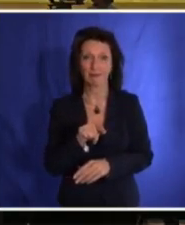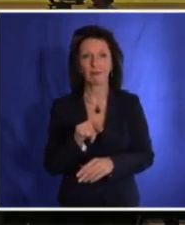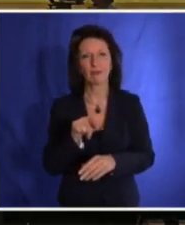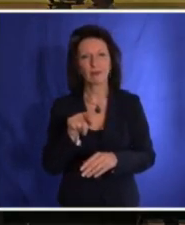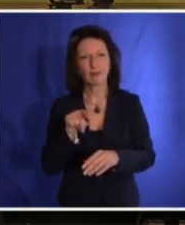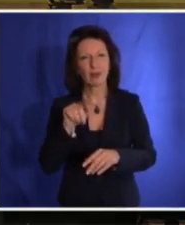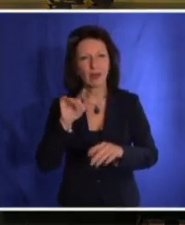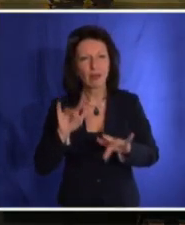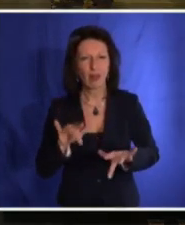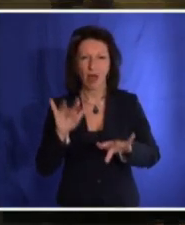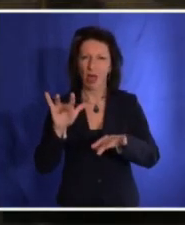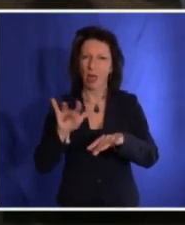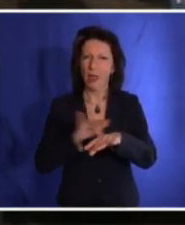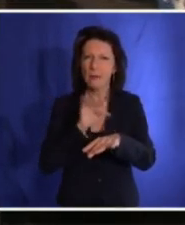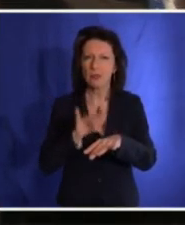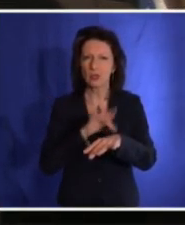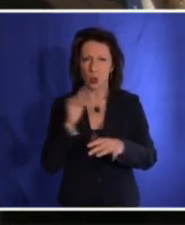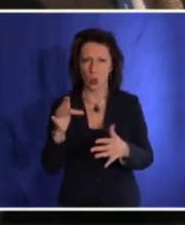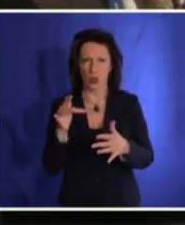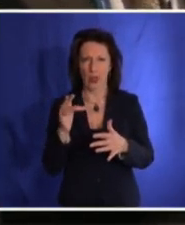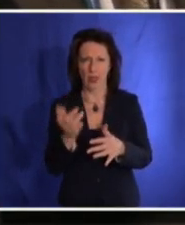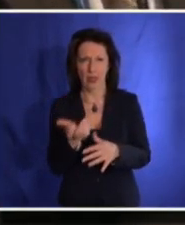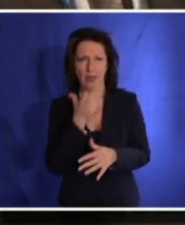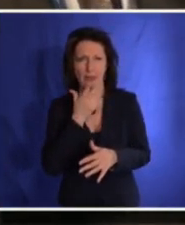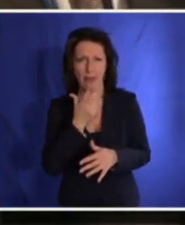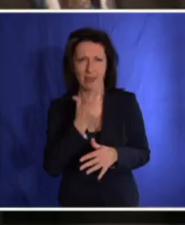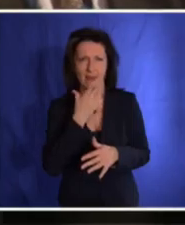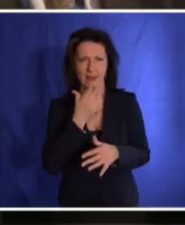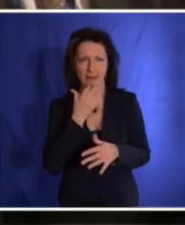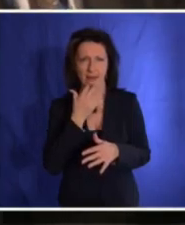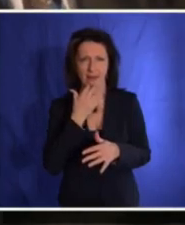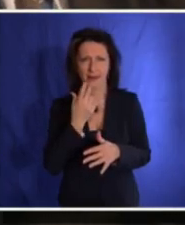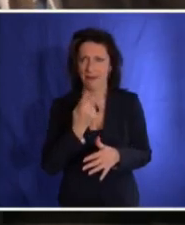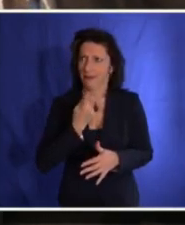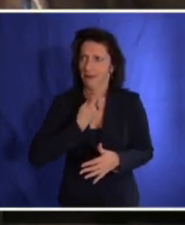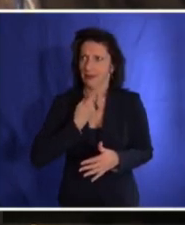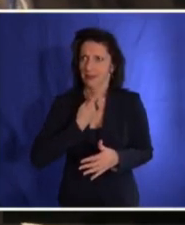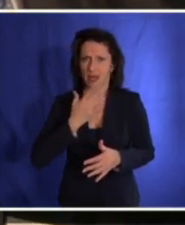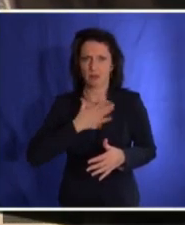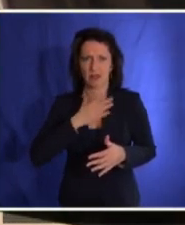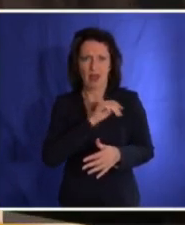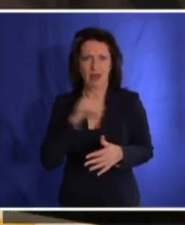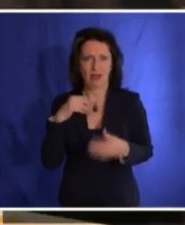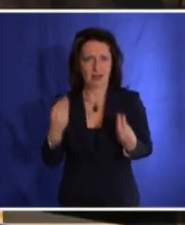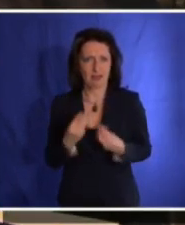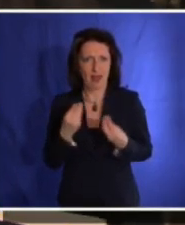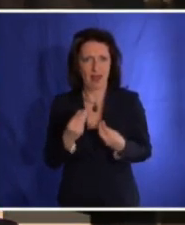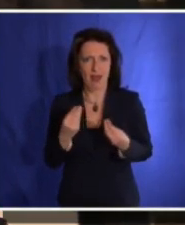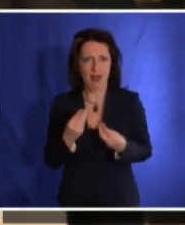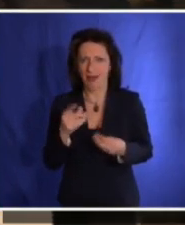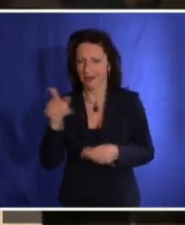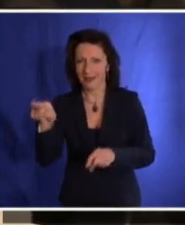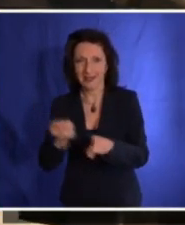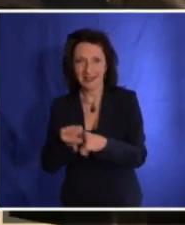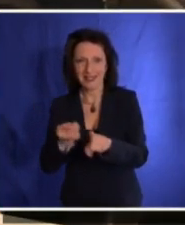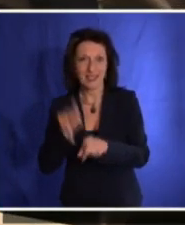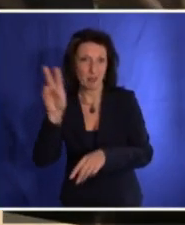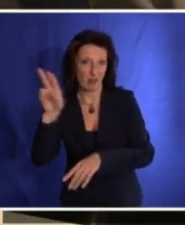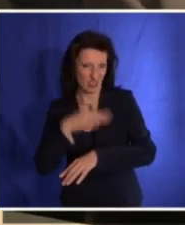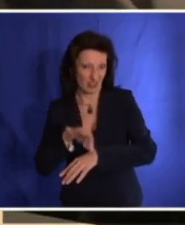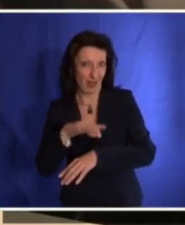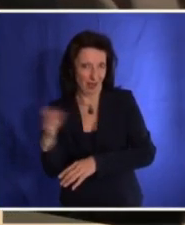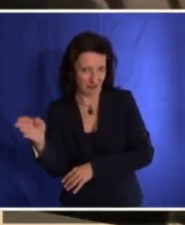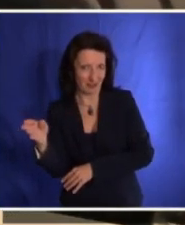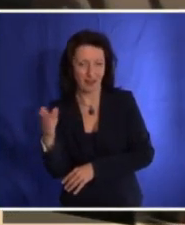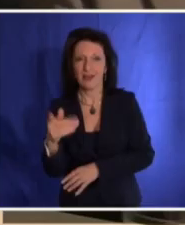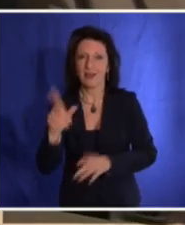Emotion und die Energie, die uns bewegt in eigener Sache, und da bin ich beim Reinhold, gemeinsam werden kleine Dinge groß, in eigener